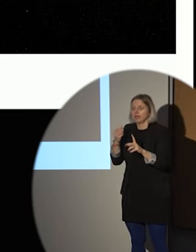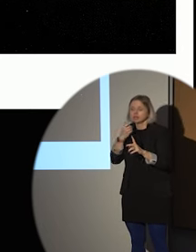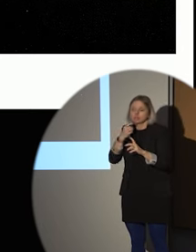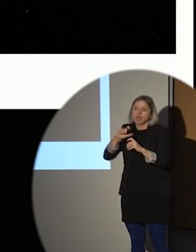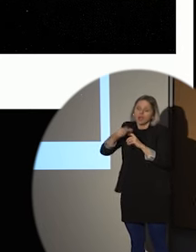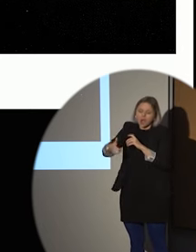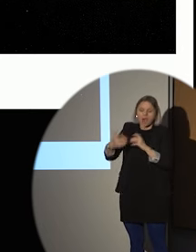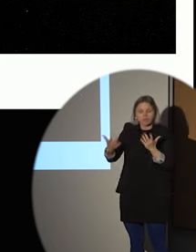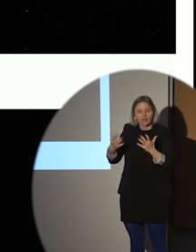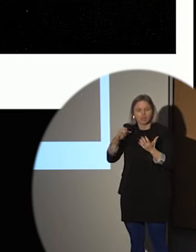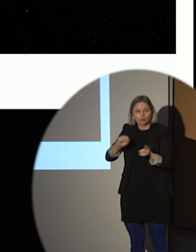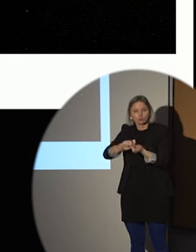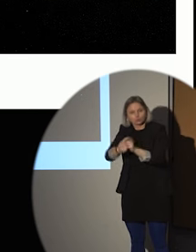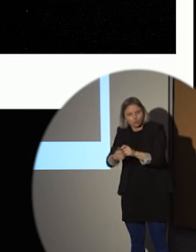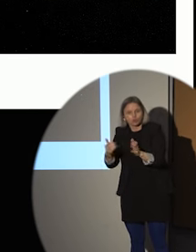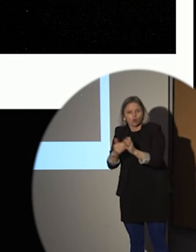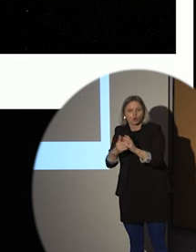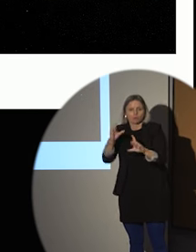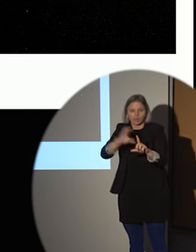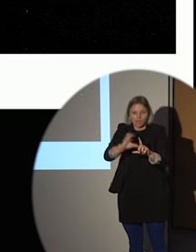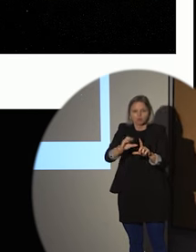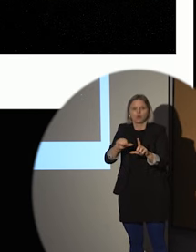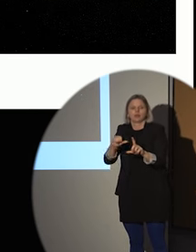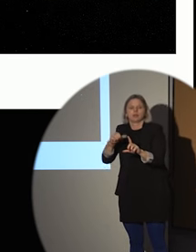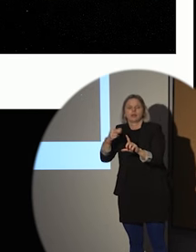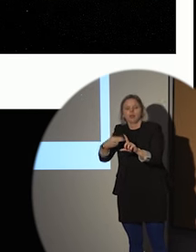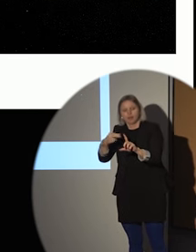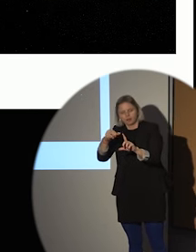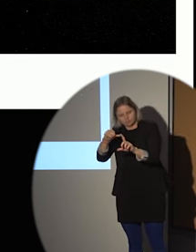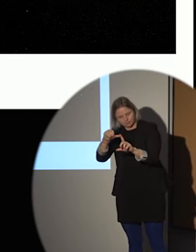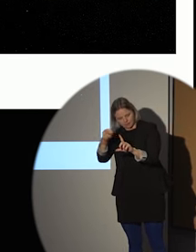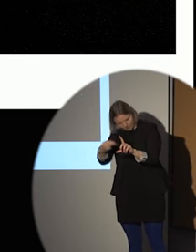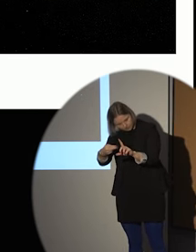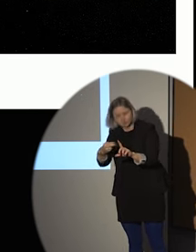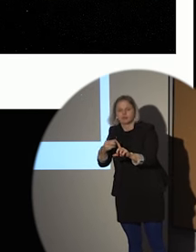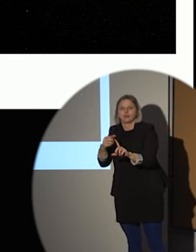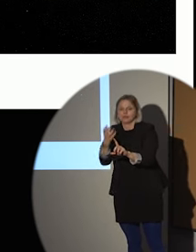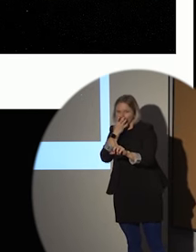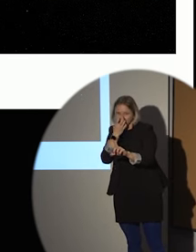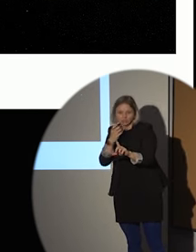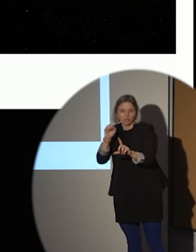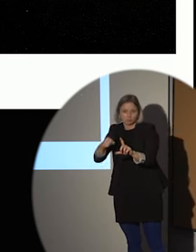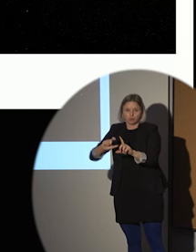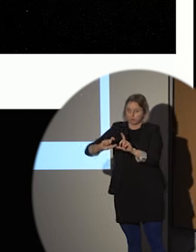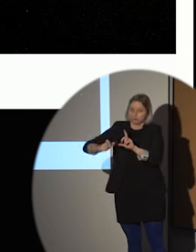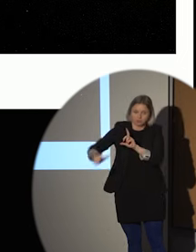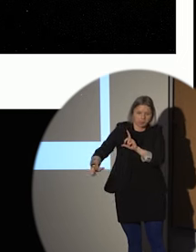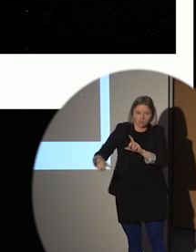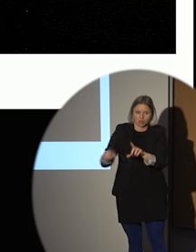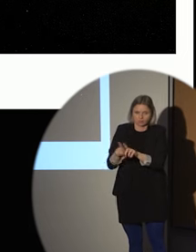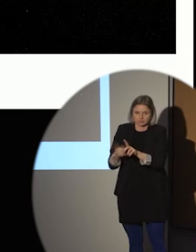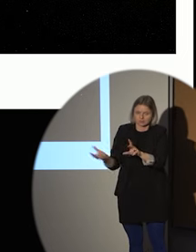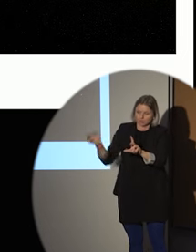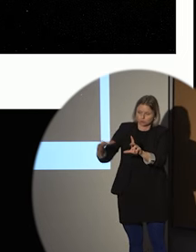oxygène. Et carbone, azote, oxygène, c'est nous. En effet, le carbone,